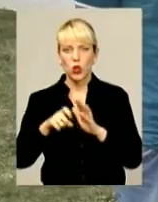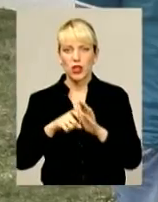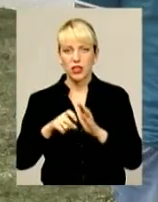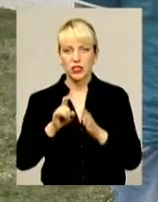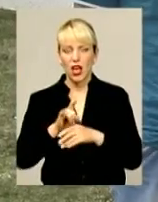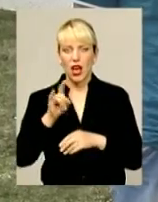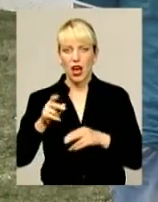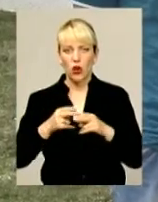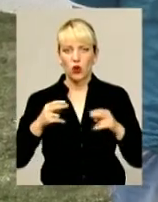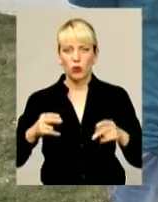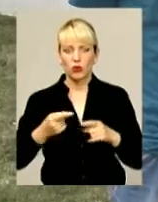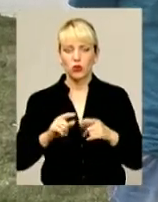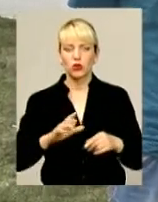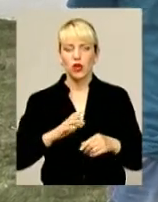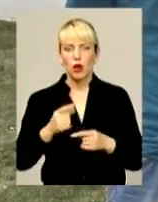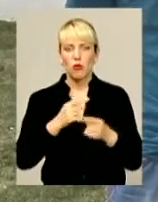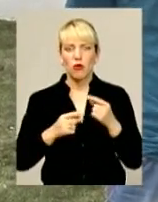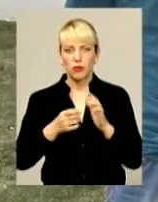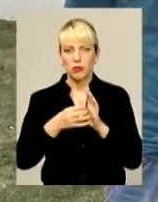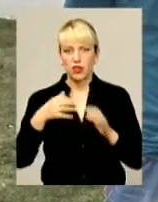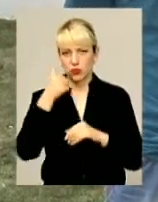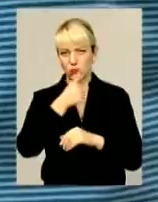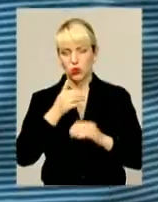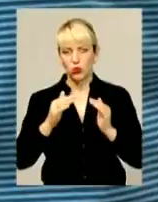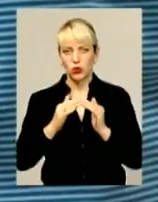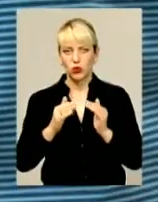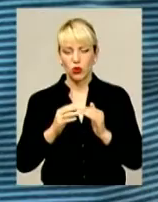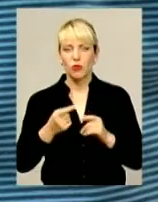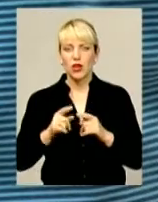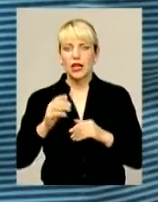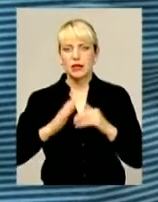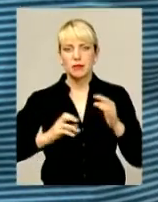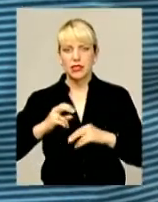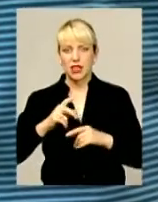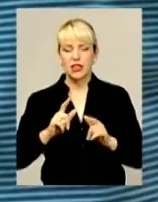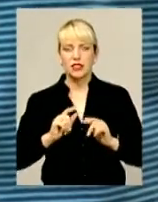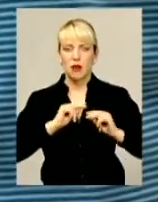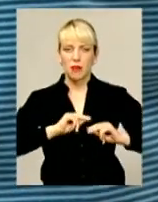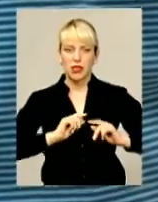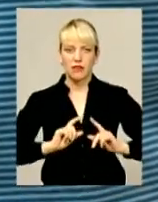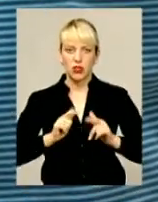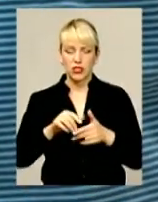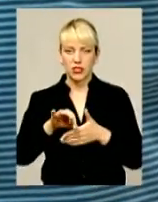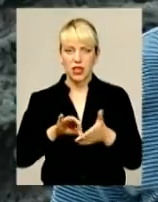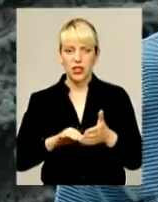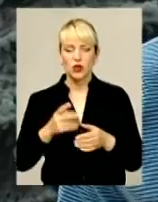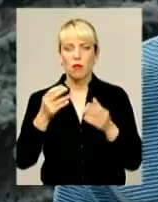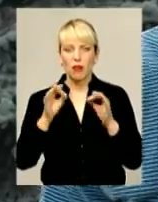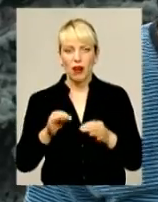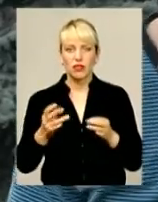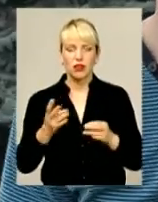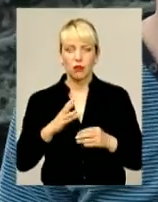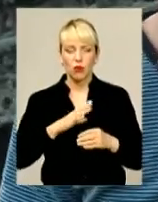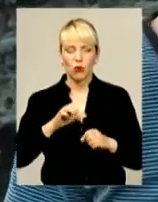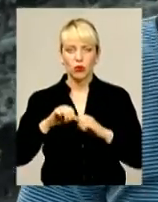хлопець повернувся додому. Спеціалість з інформаційних технологій працевлаштувався майже одразу. Щоправда, довелося спочатку подолати